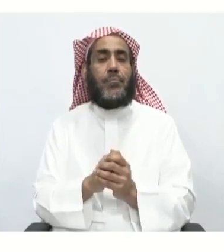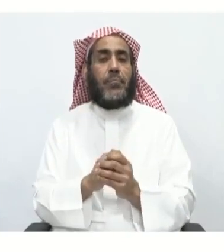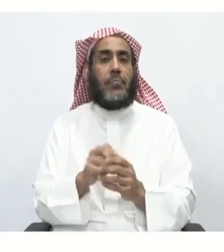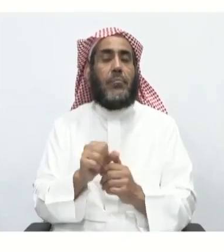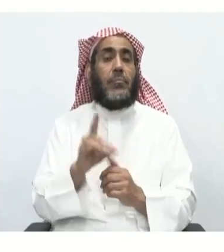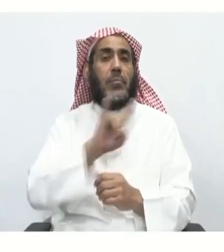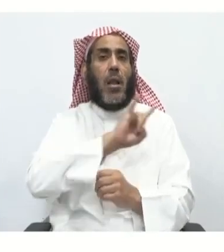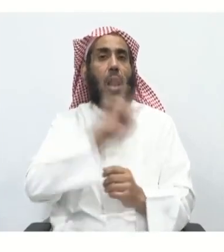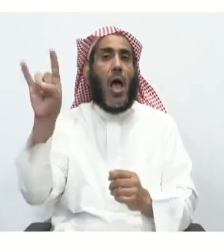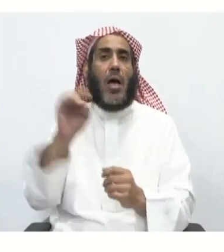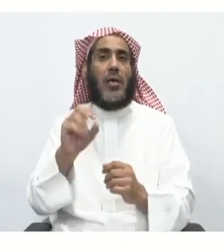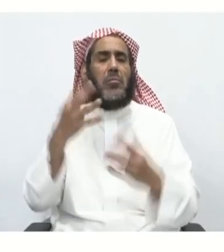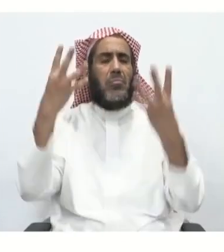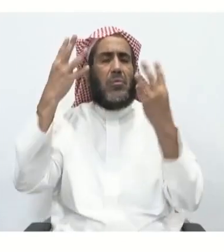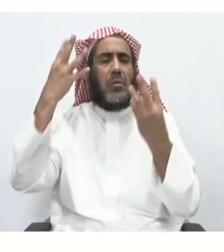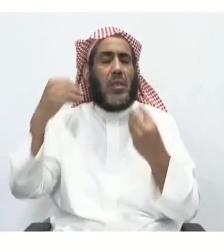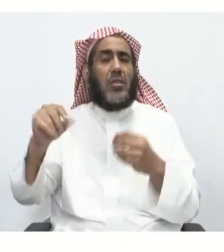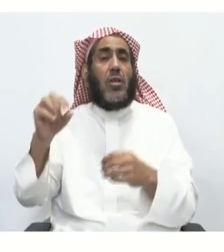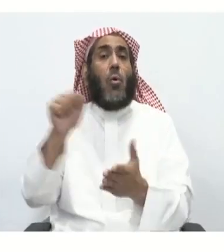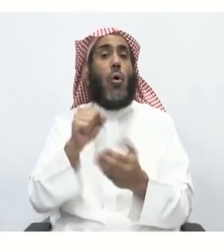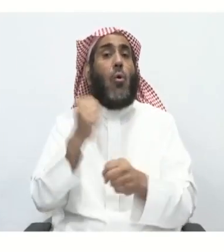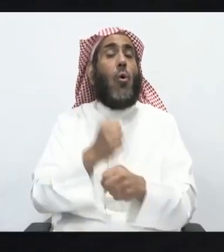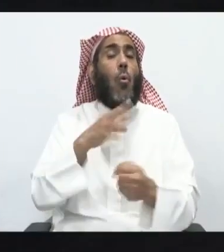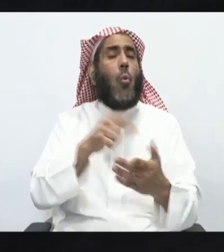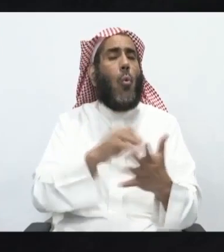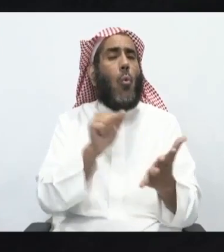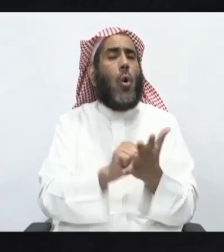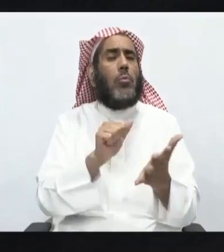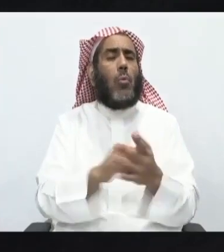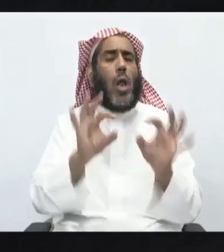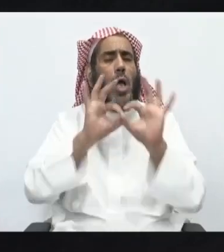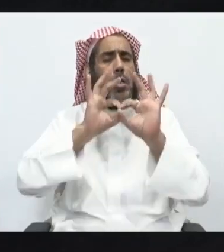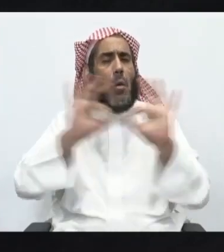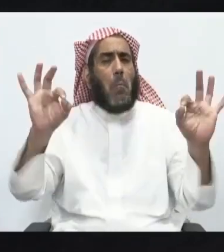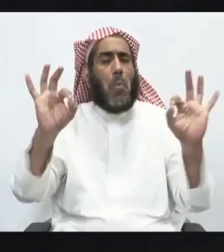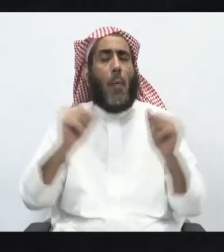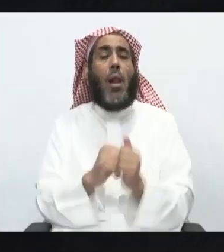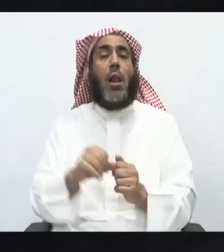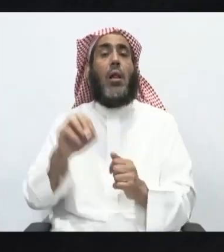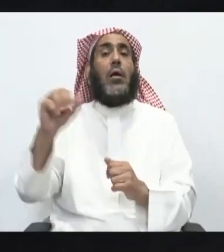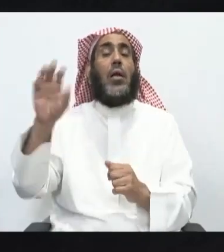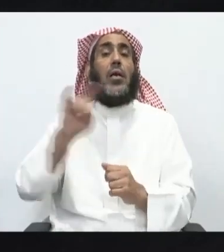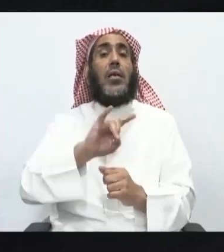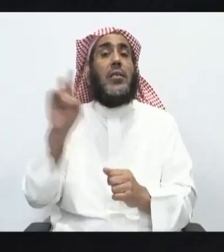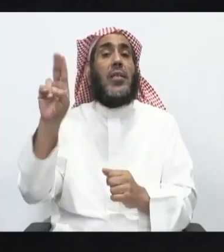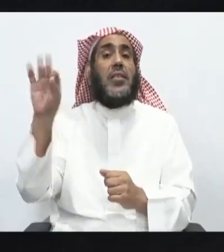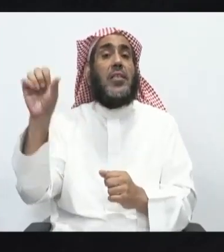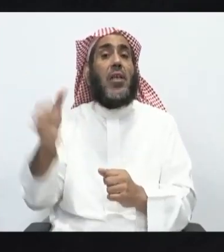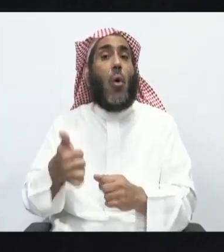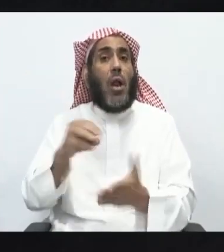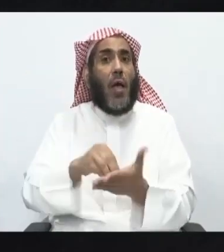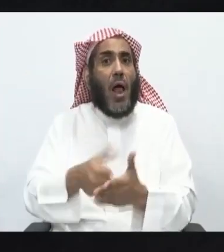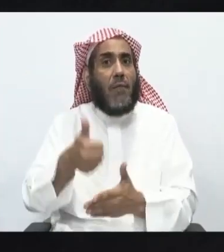طيب لا تنسوا اداء واجباتكم على اتم وجه لا تنسوا اداء واجباتكم على التموج هنا تضع الالف ام